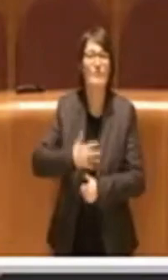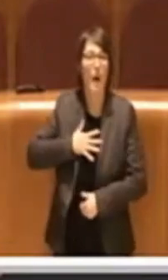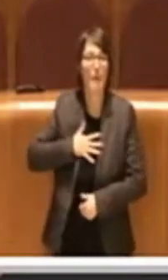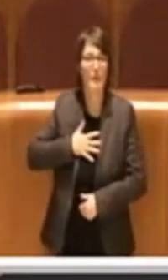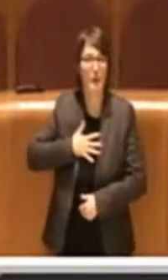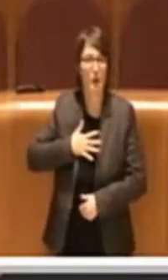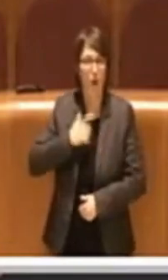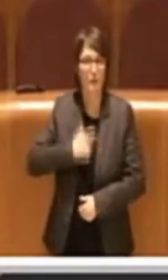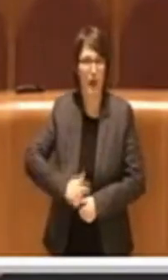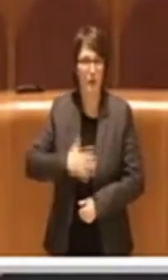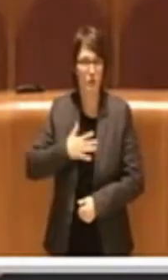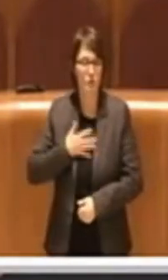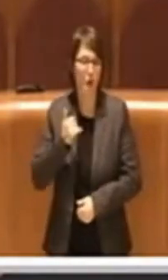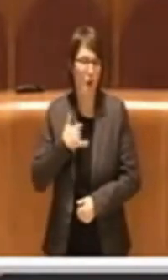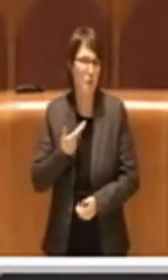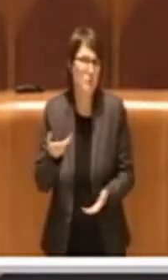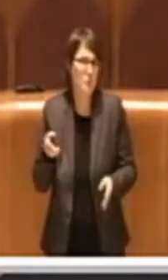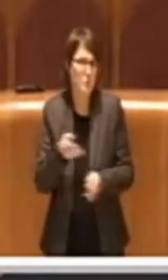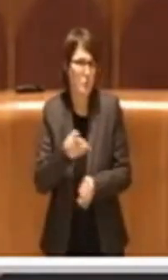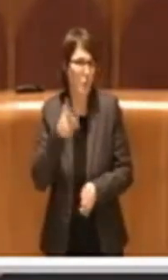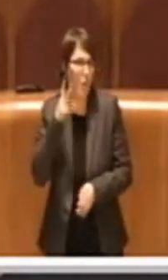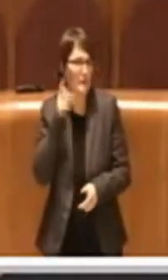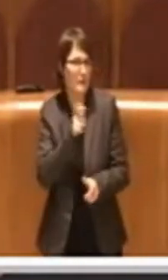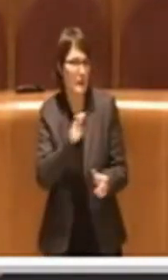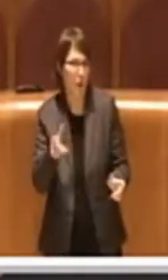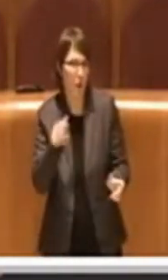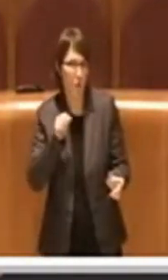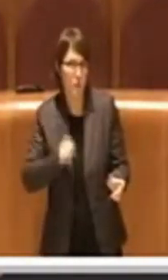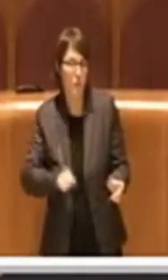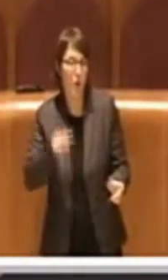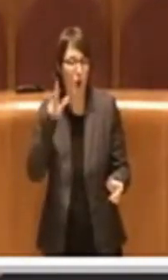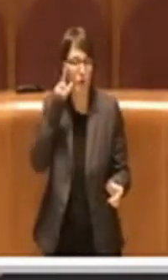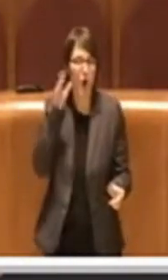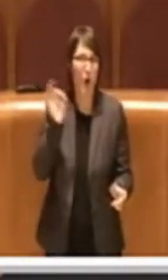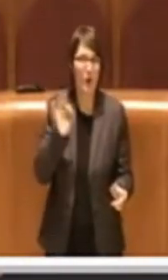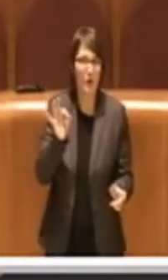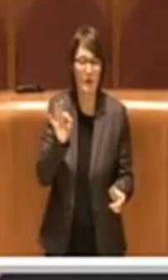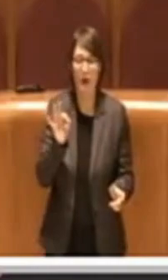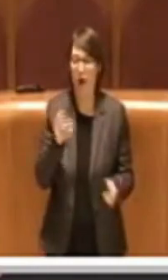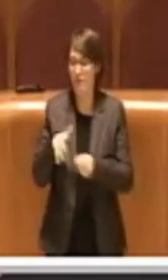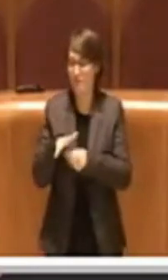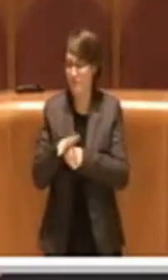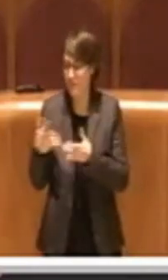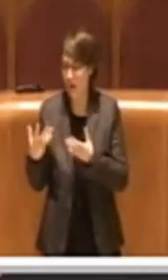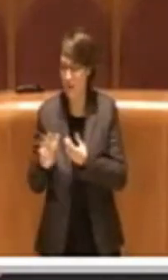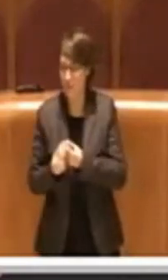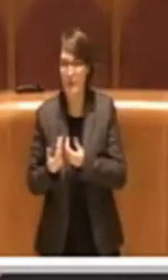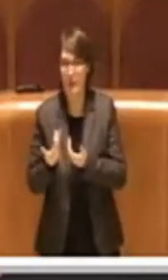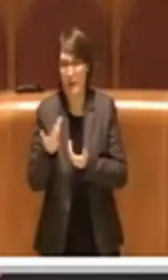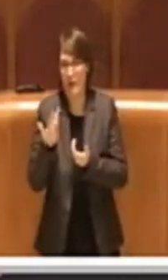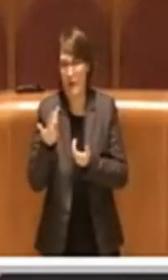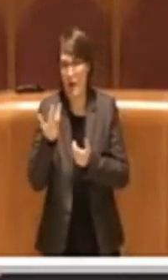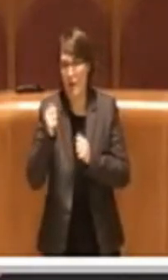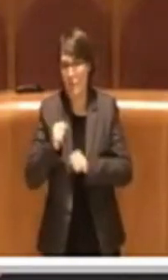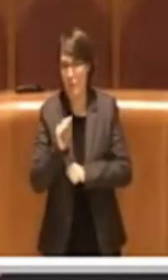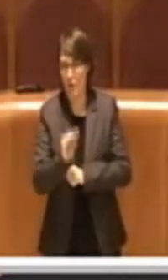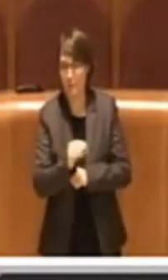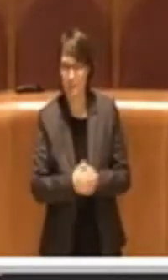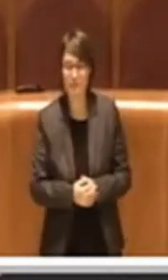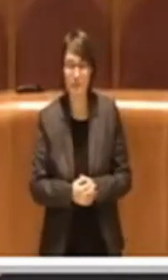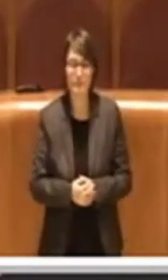qualunque credo religioso la donna o chi per lei creda doverlo intestare.